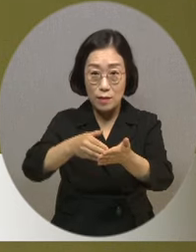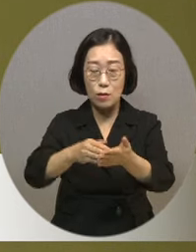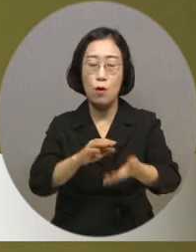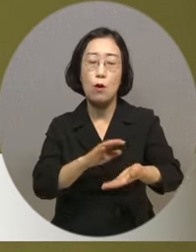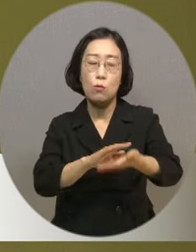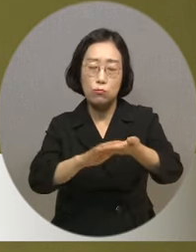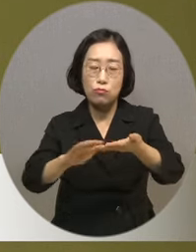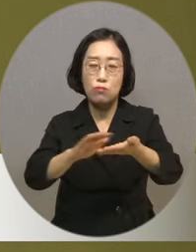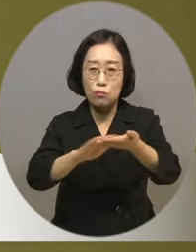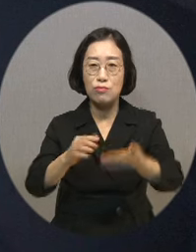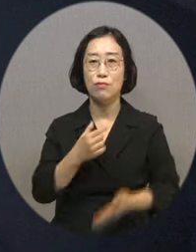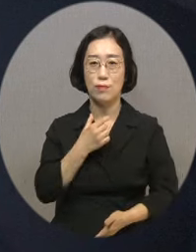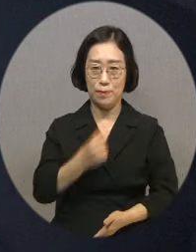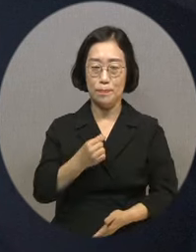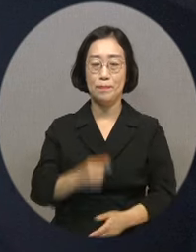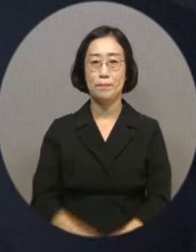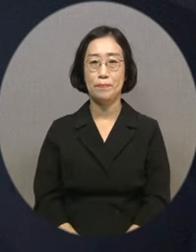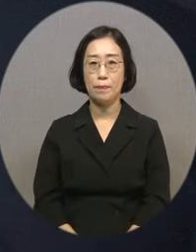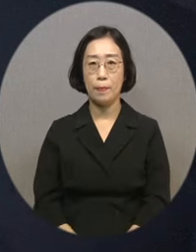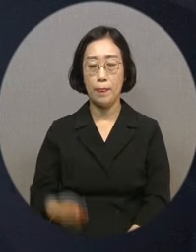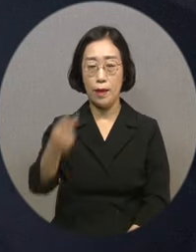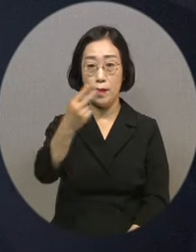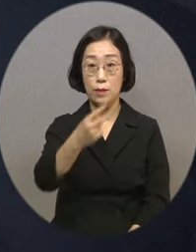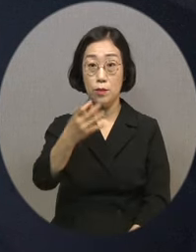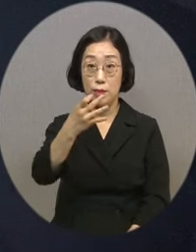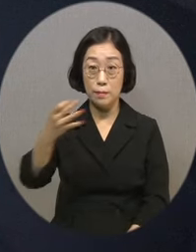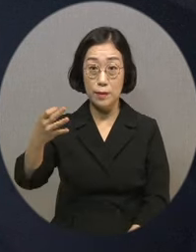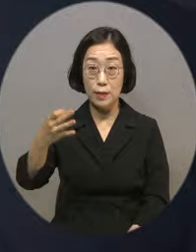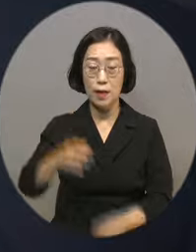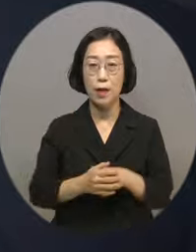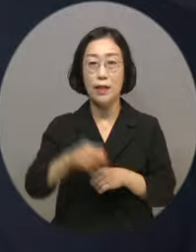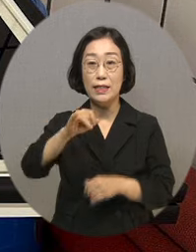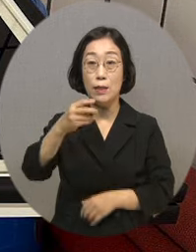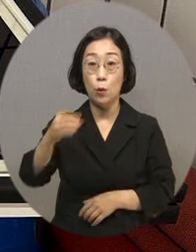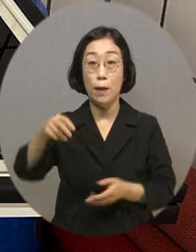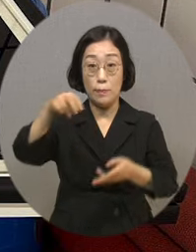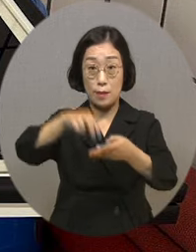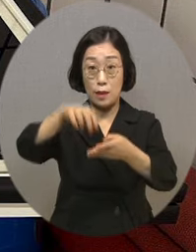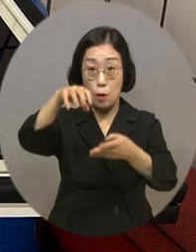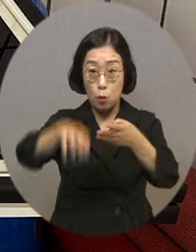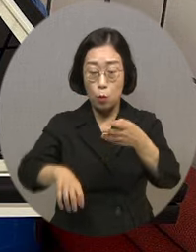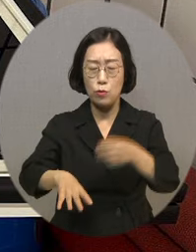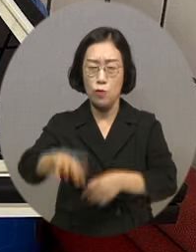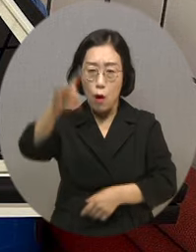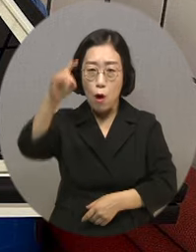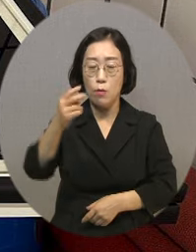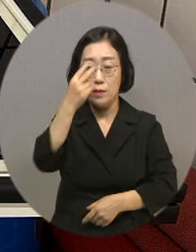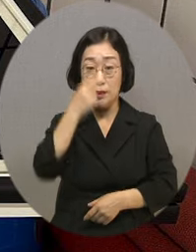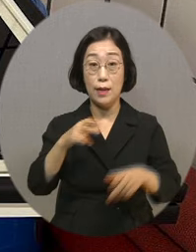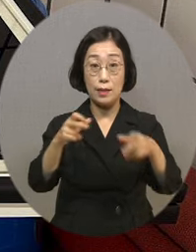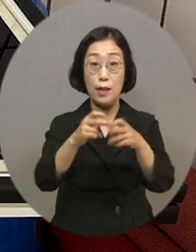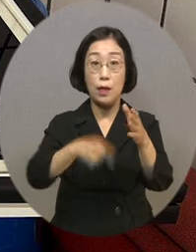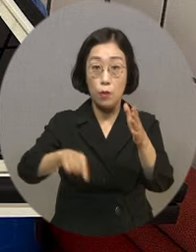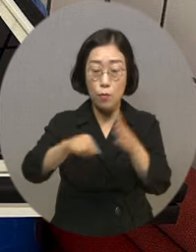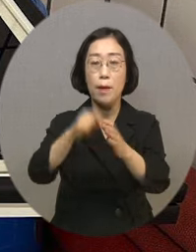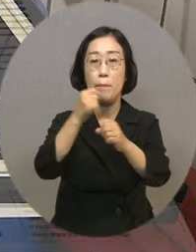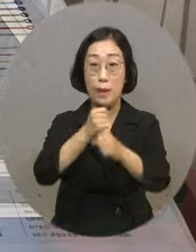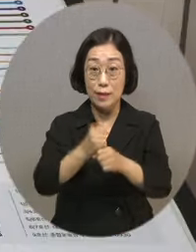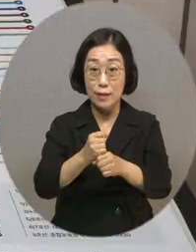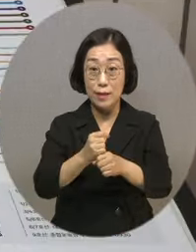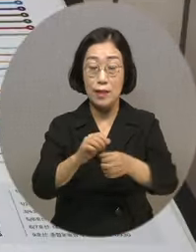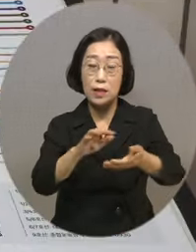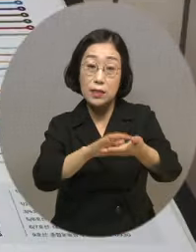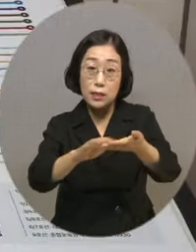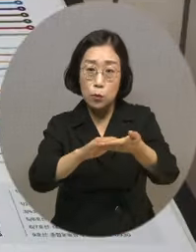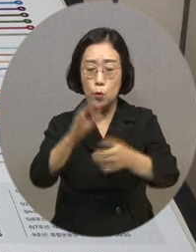한번 만져보고 싶어요 2014년 실로암이 국내 최초로 시각장애인을 위해 제작한 지도는 10년을